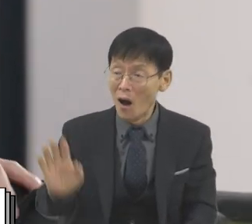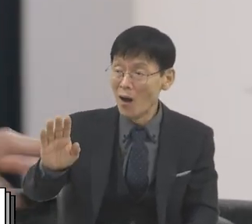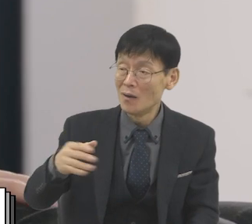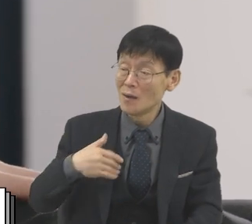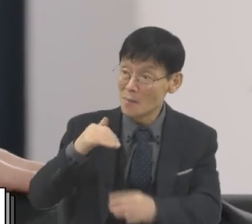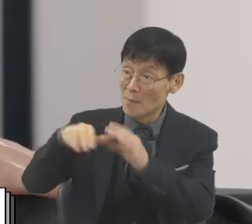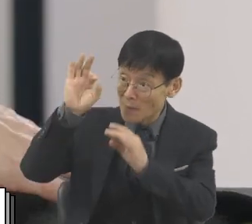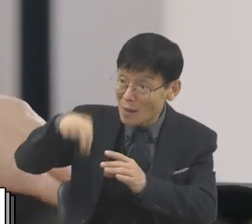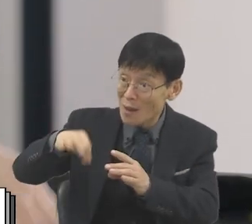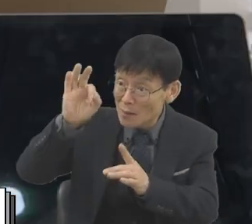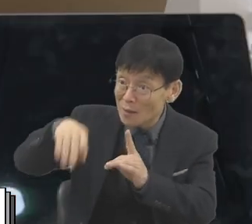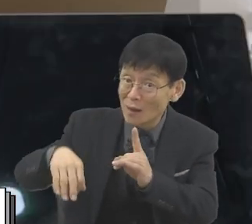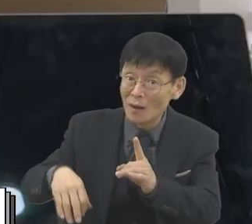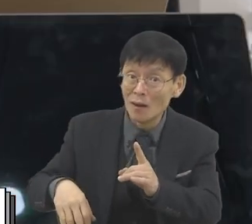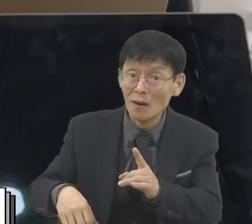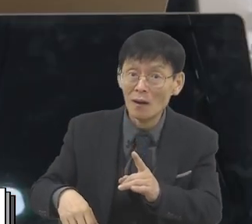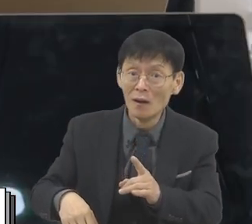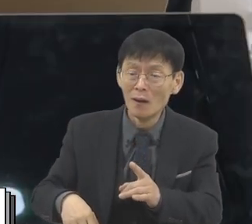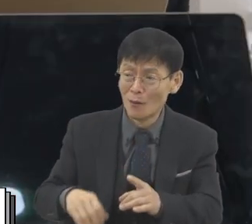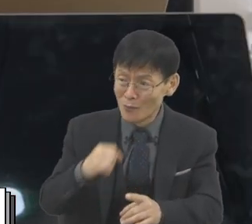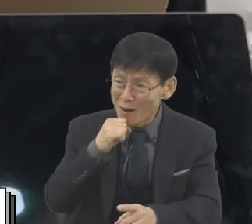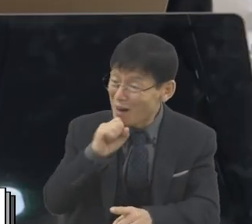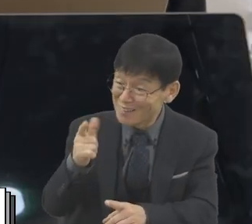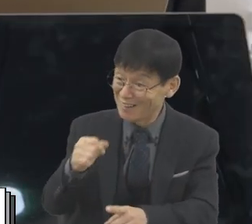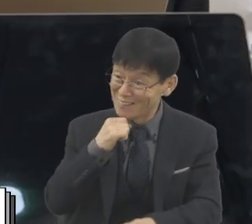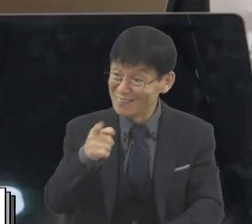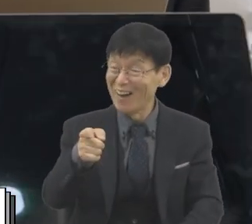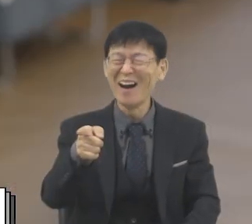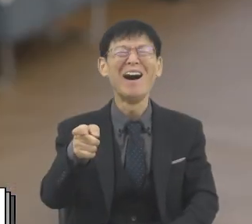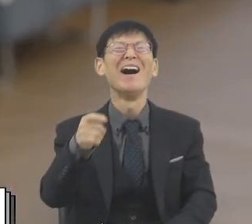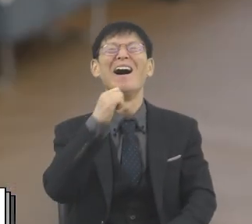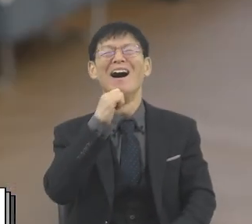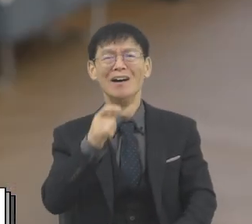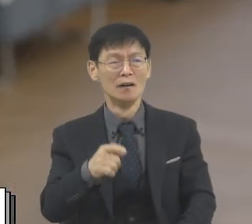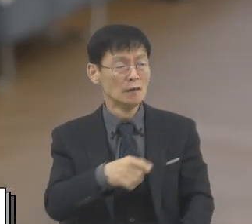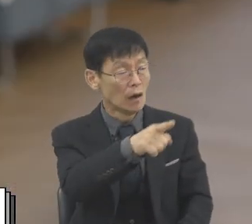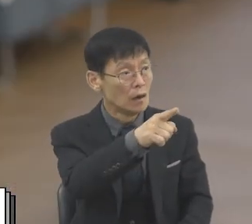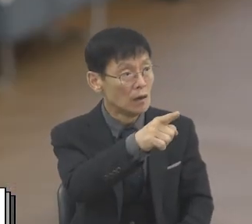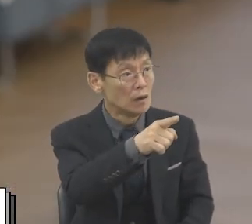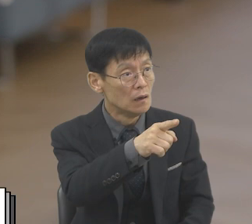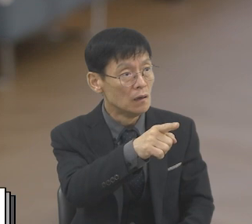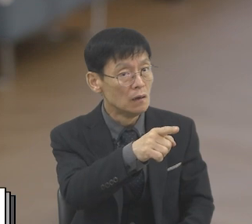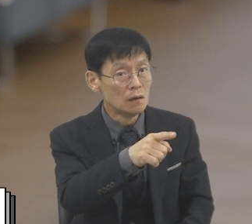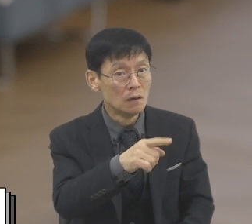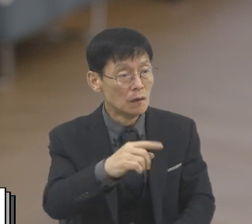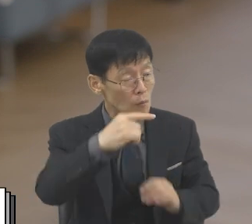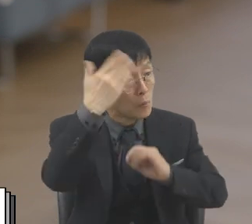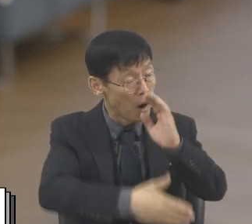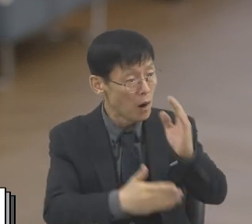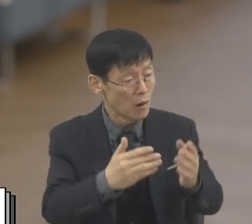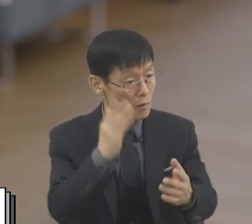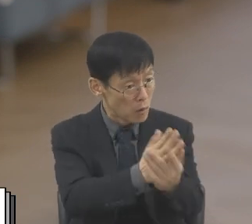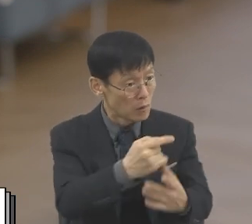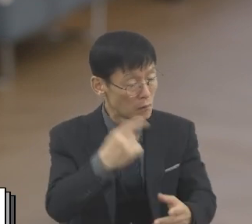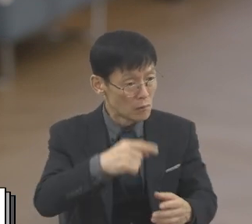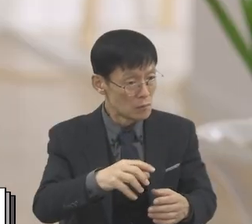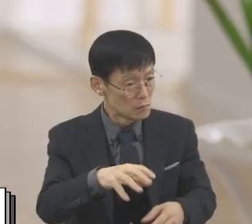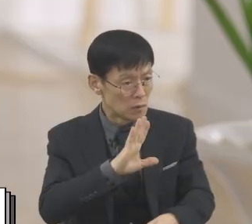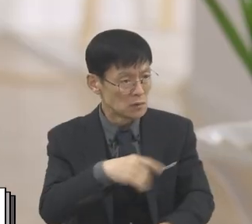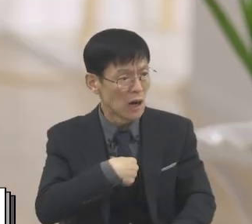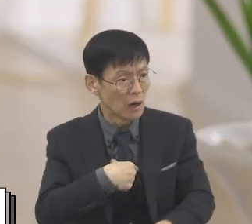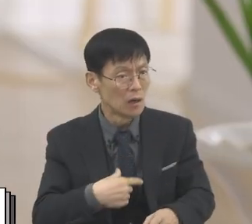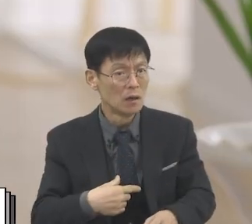지혜 씨, 내가 방금 보낸 이메일 봤어요? 진짜 웃기지 않아요? 성훈 씨, 이런 사진 보내지 마세요.